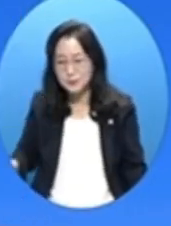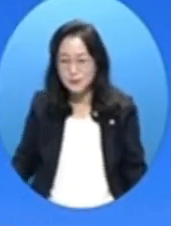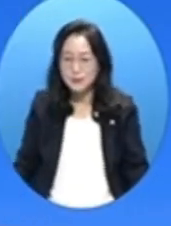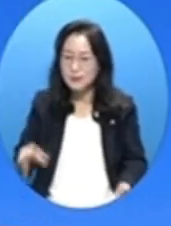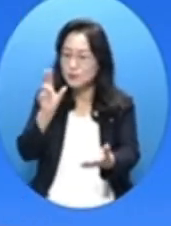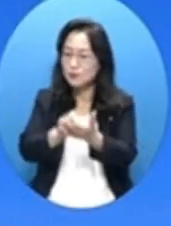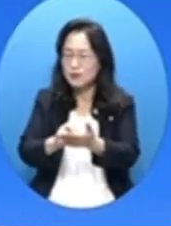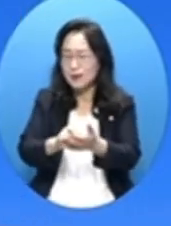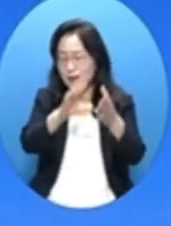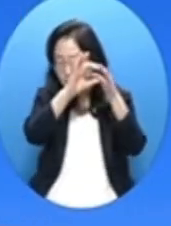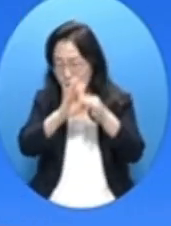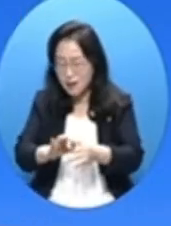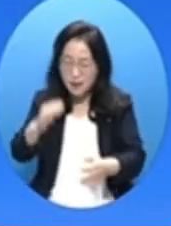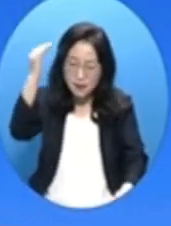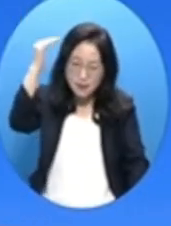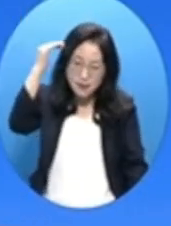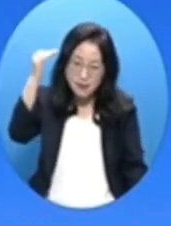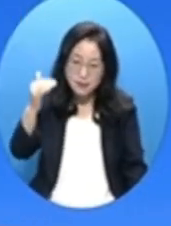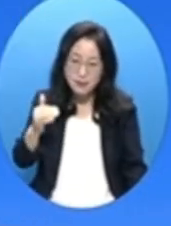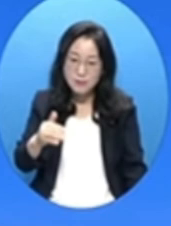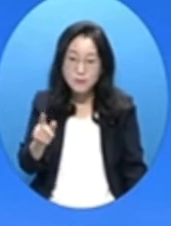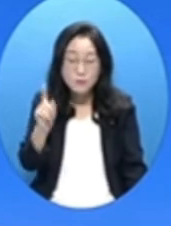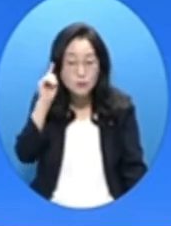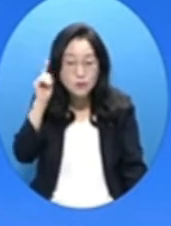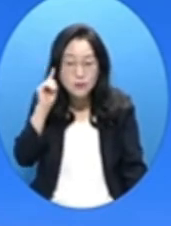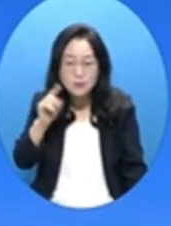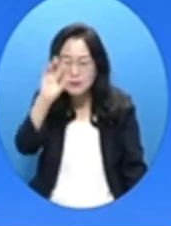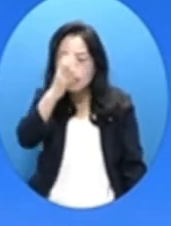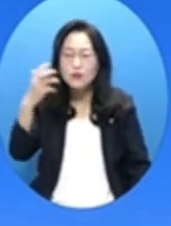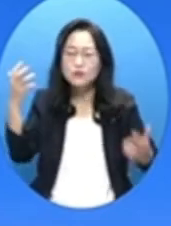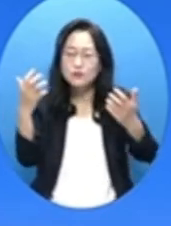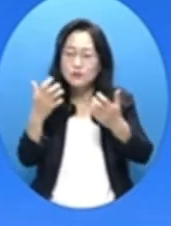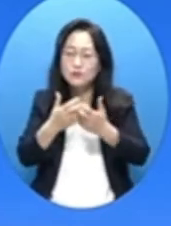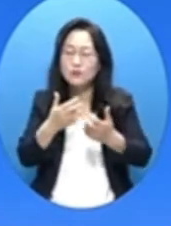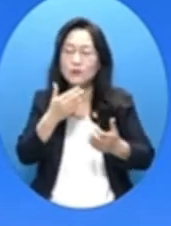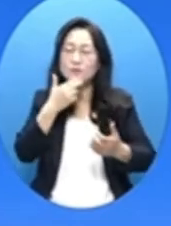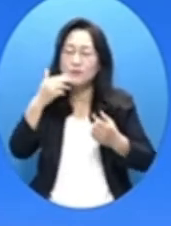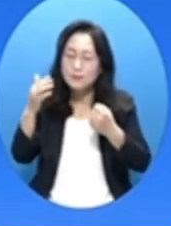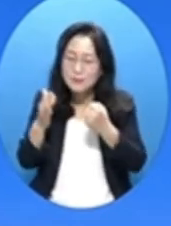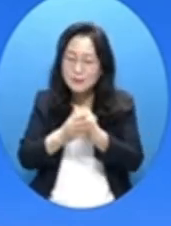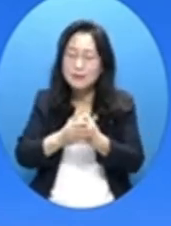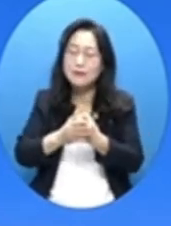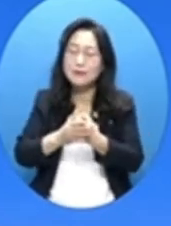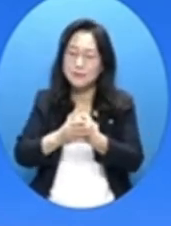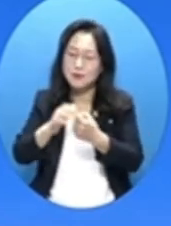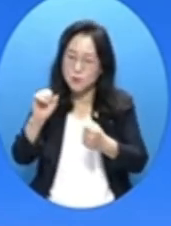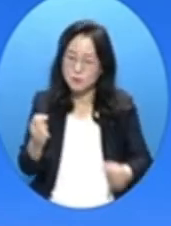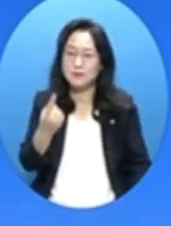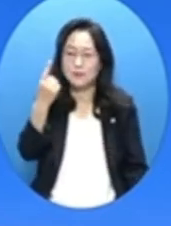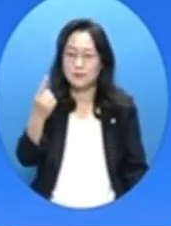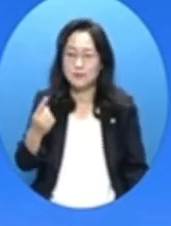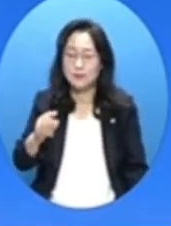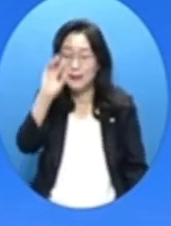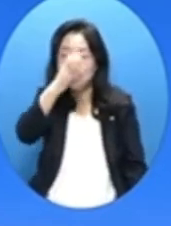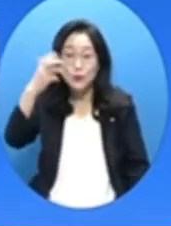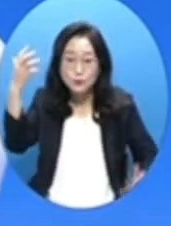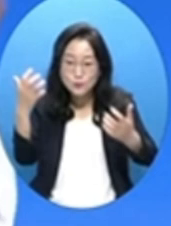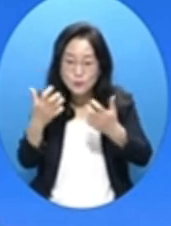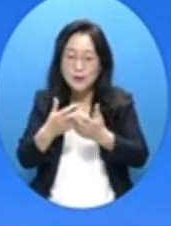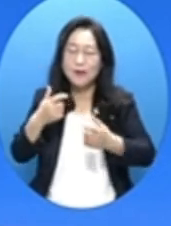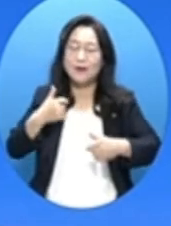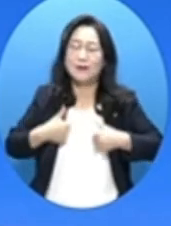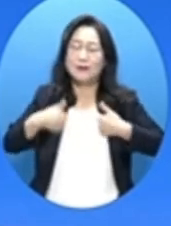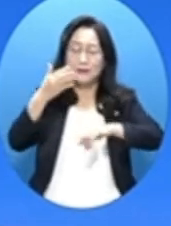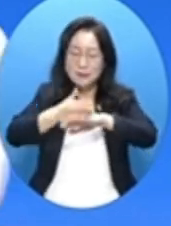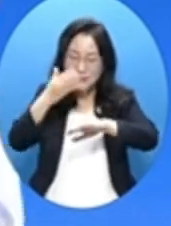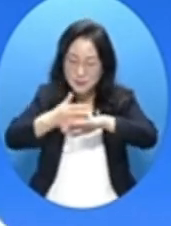문제가 끊임없이 다가옵니다. 이것은 성령 충만하지 못한 데서 온 결과인 것입니다. 성령으로 충만하면 기쁨이 넘쳐나고